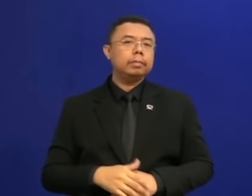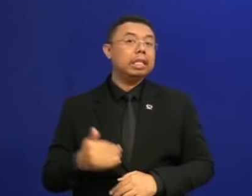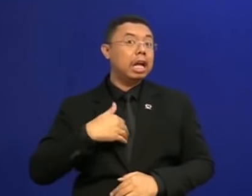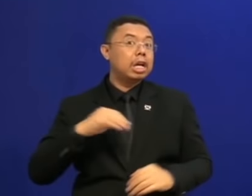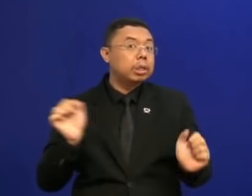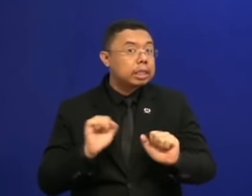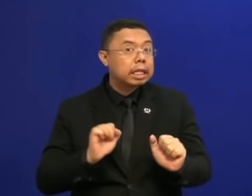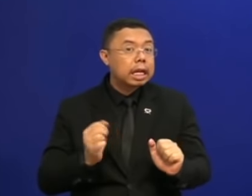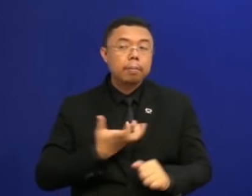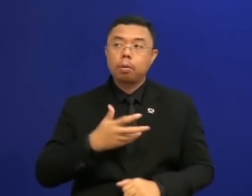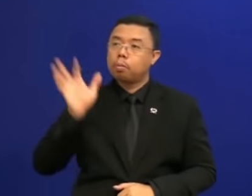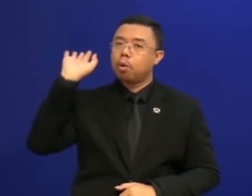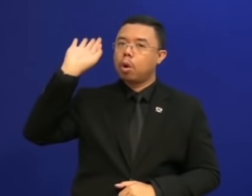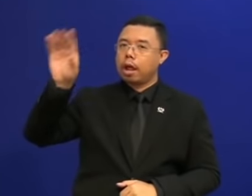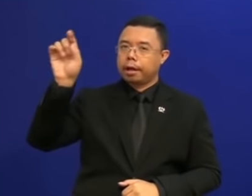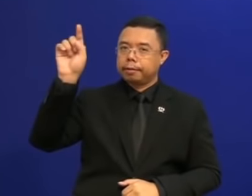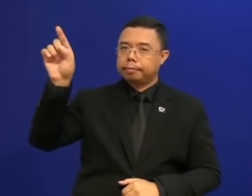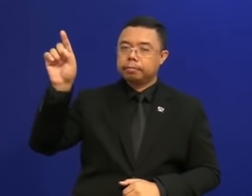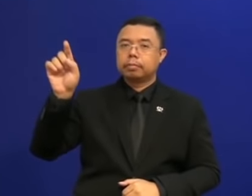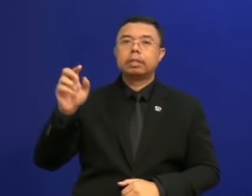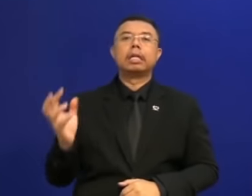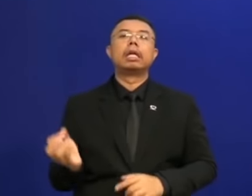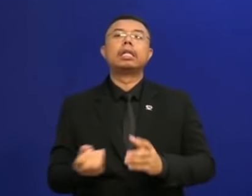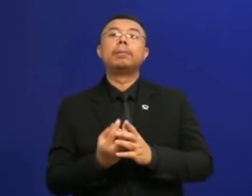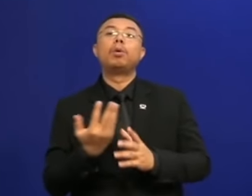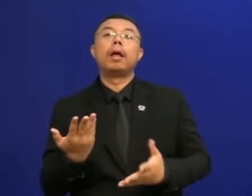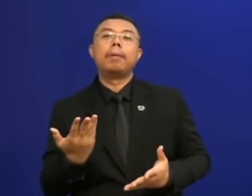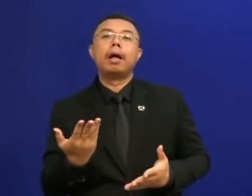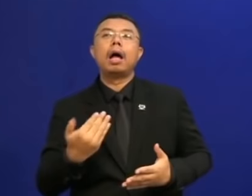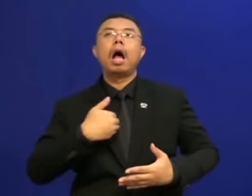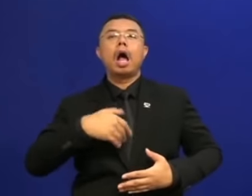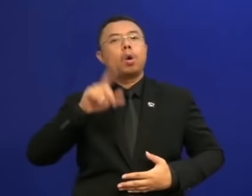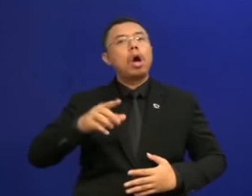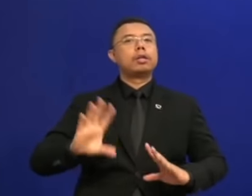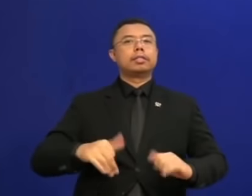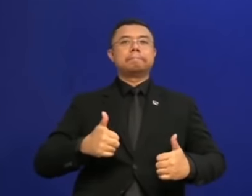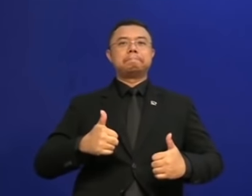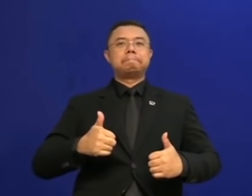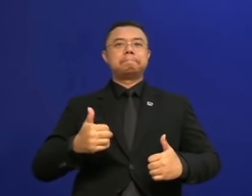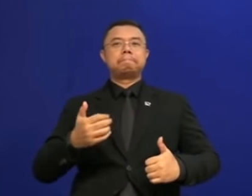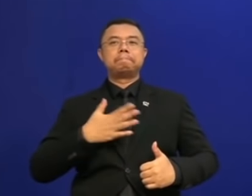Aku segera akan pulang. Yang timbul apa? Aku harus siap.